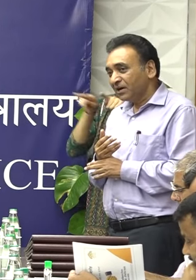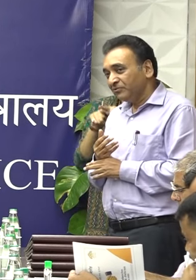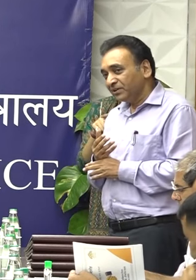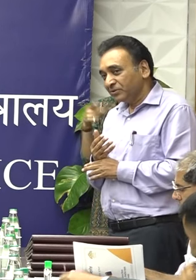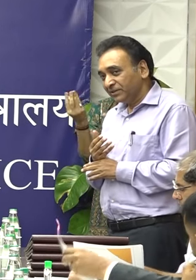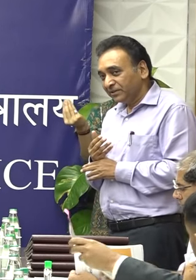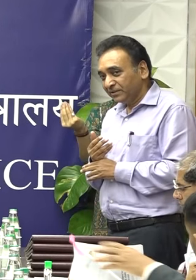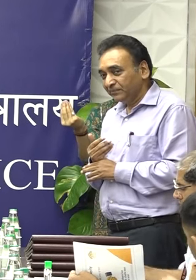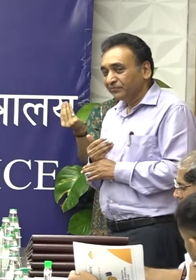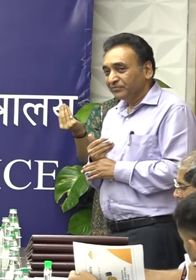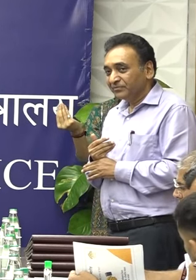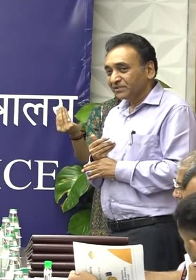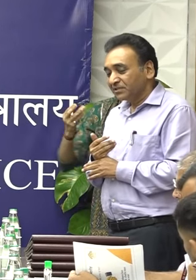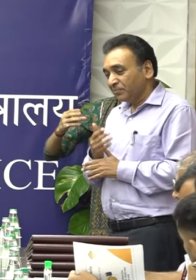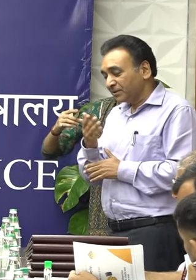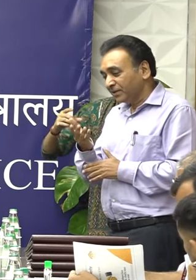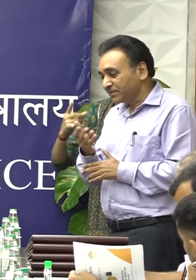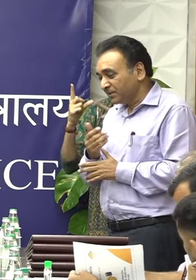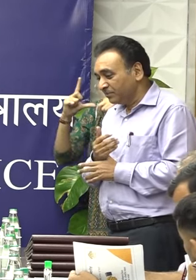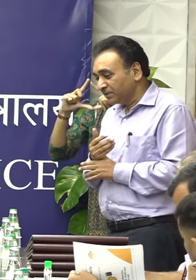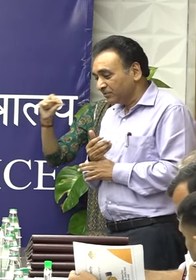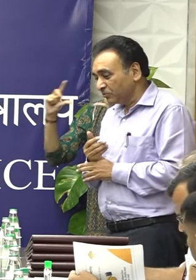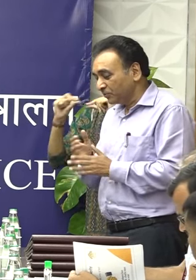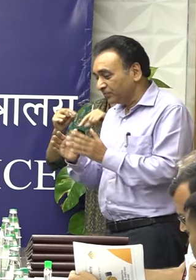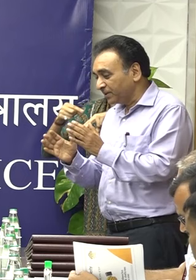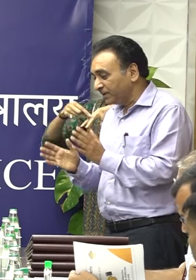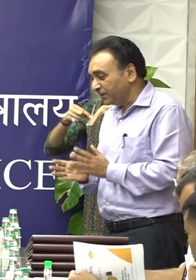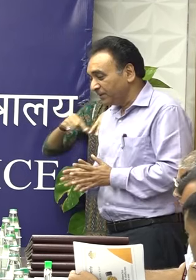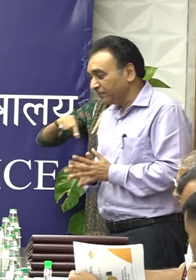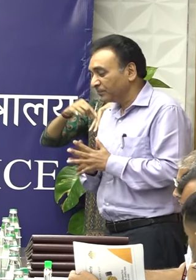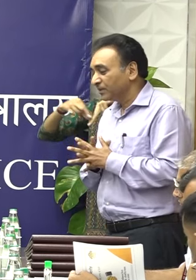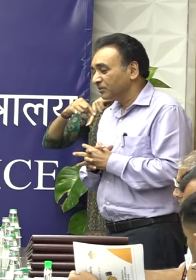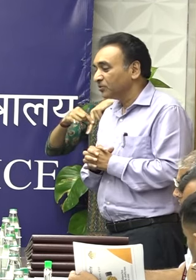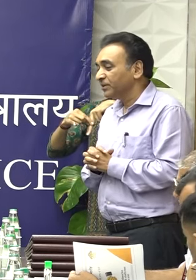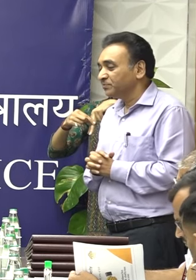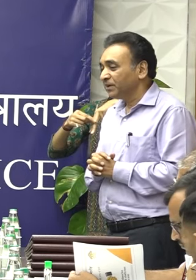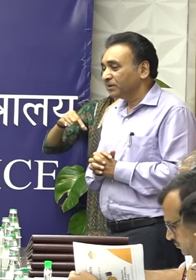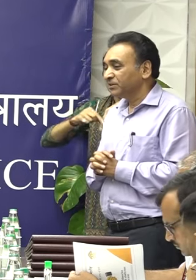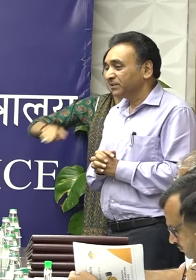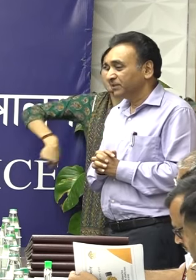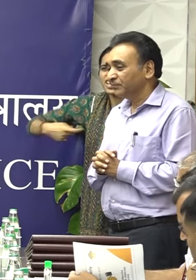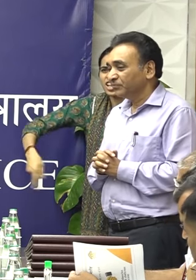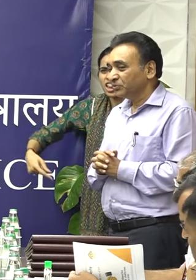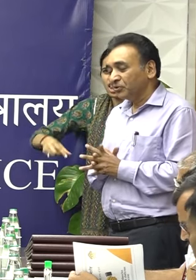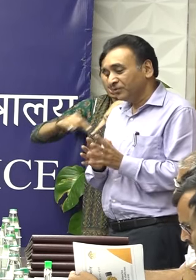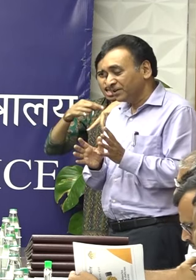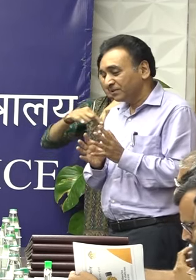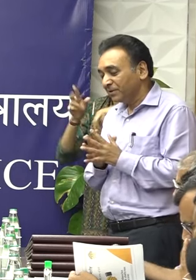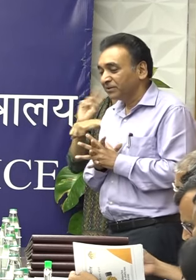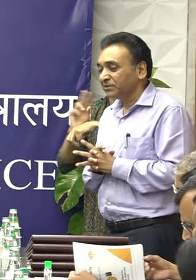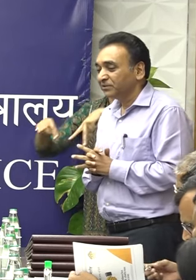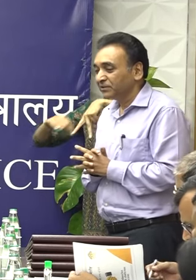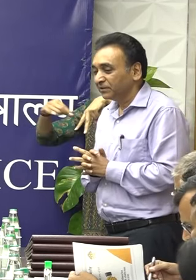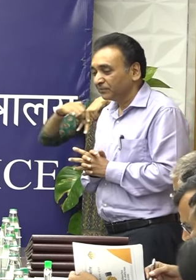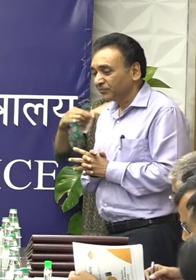फिर कुछ हार्डवेयर ओरिएंटेड हैं, जैसे जापान का इंस्टाल एम्बेसर, वो 3D सॉकेट्स में आगे बढ़ रहे हैं, तो नॉन फाइनेंशियल